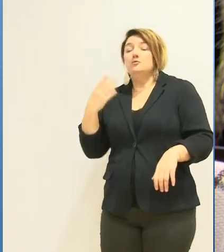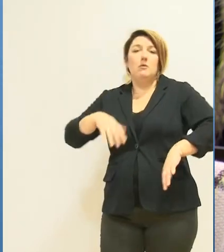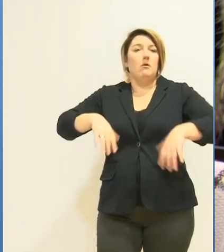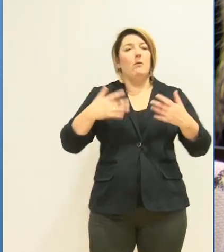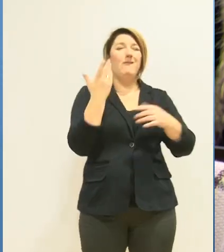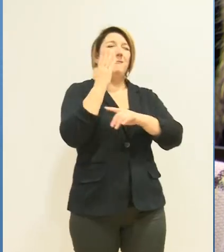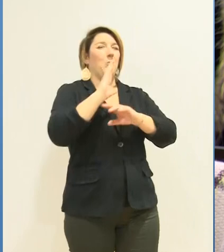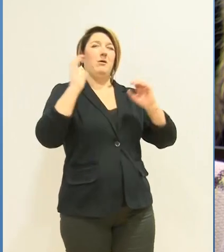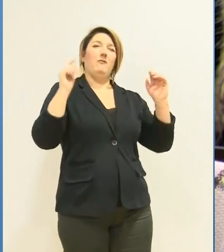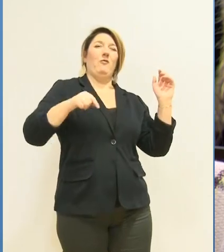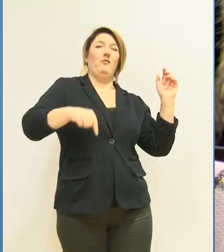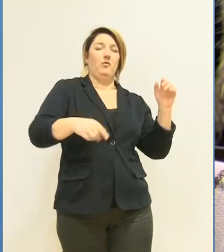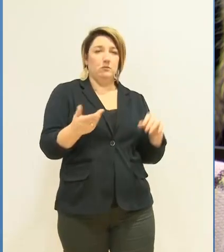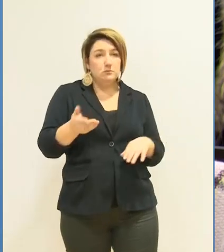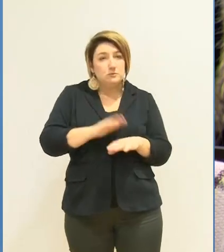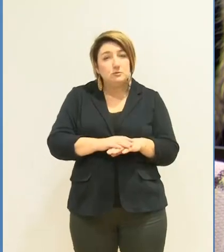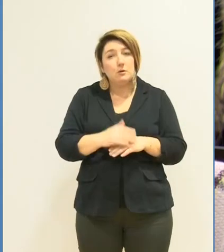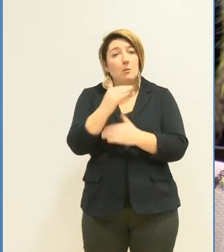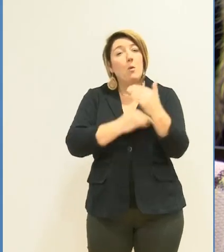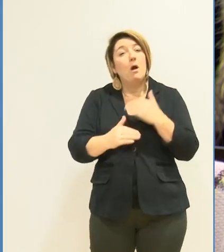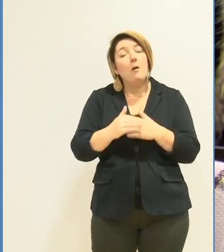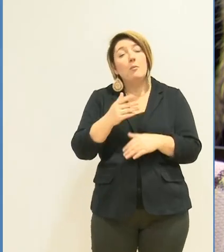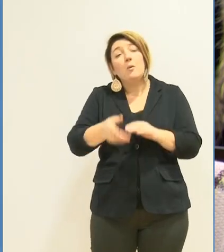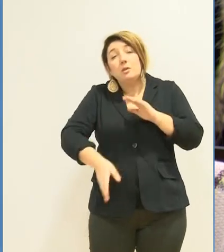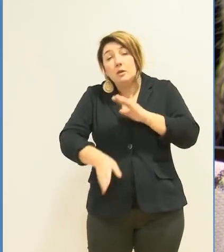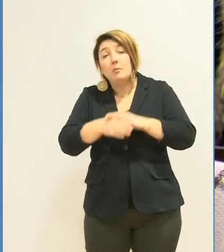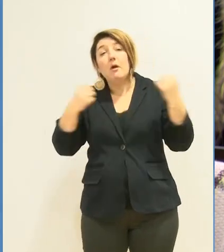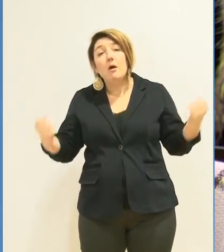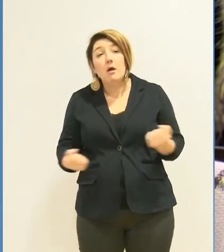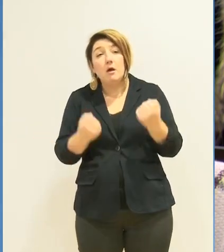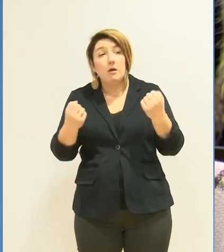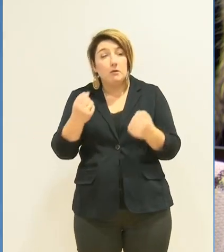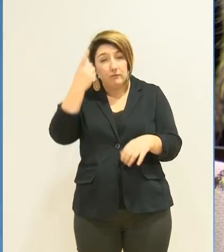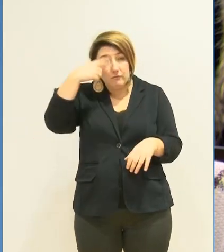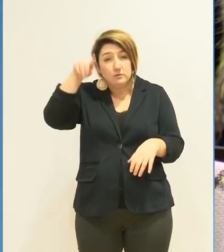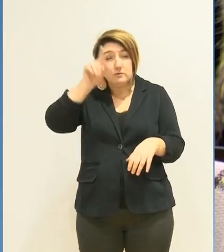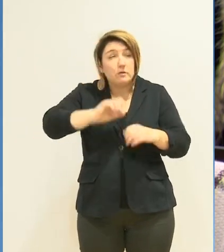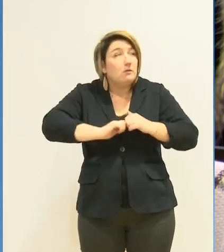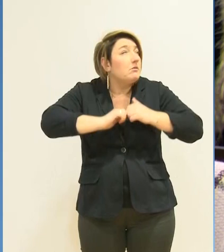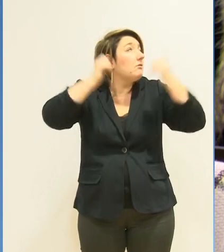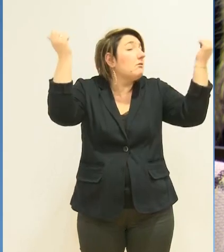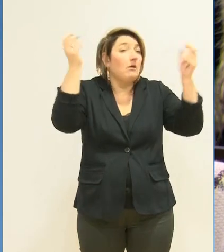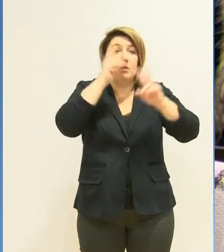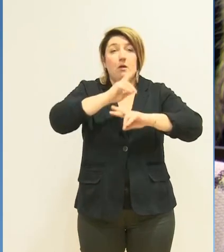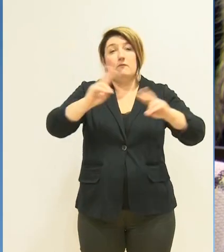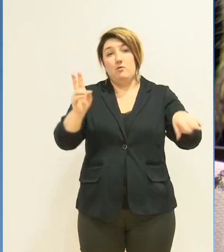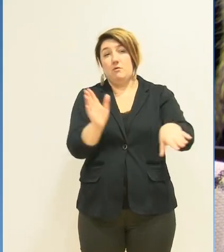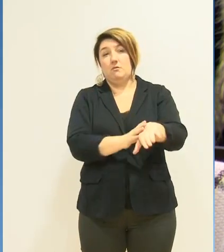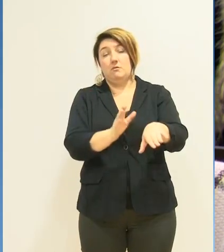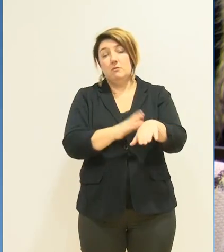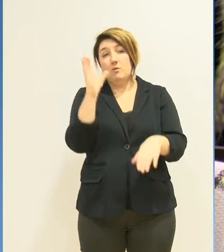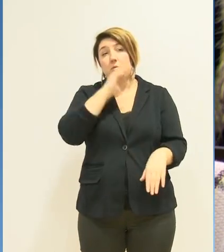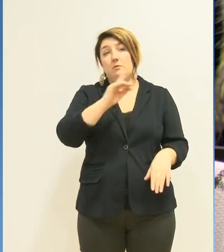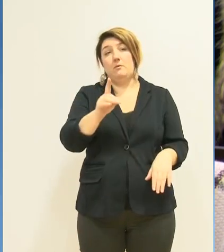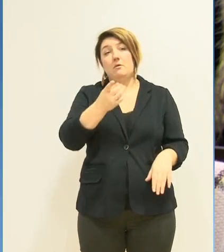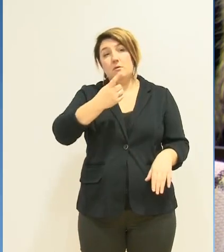programme électoral initial était construit dans une perspective qui était radicalement opposées nous vous rappelons que nous avons